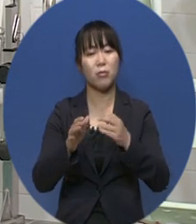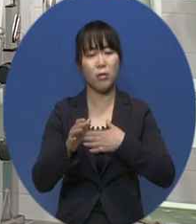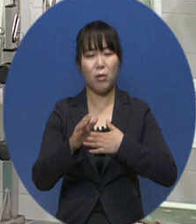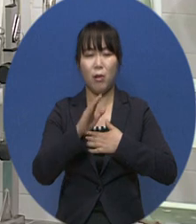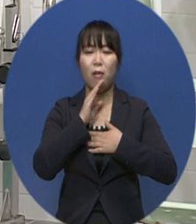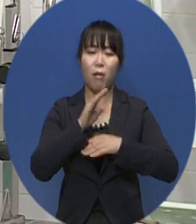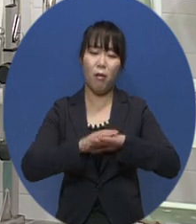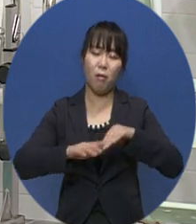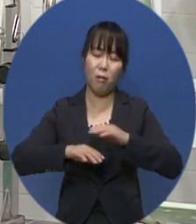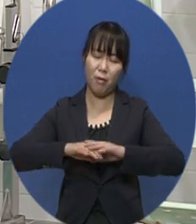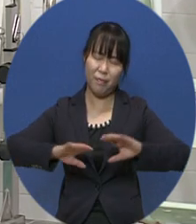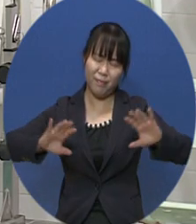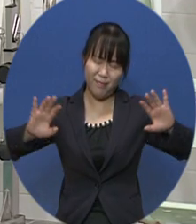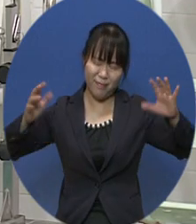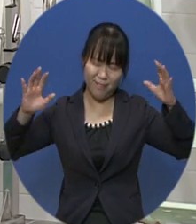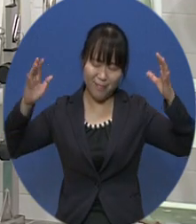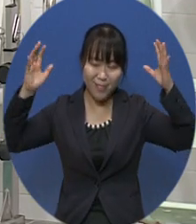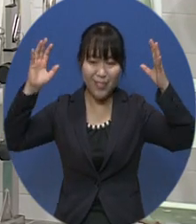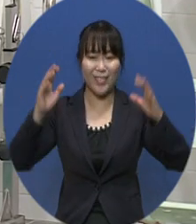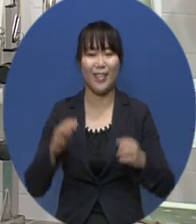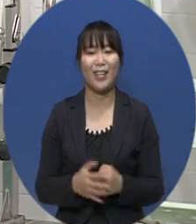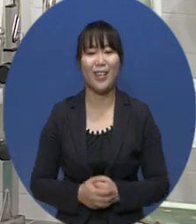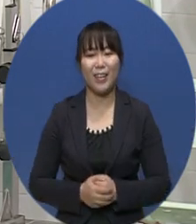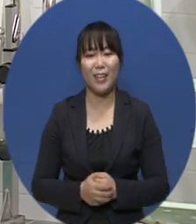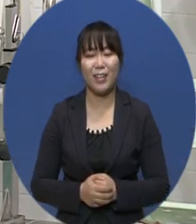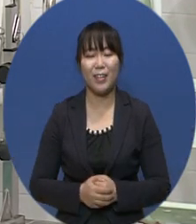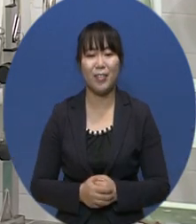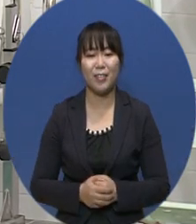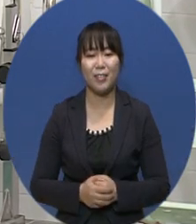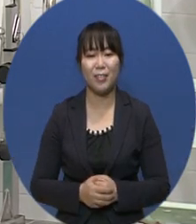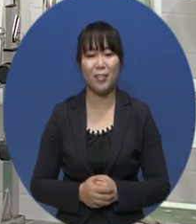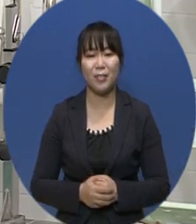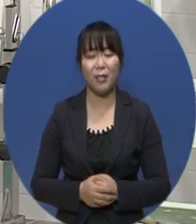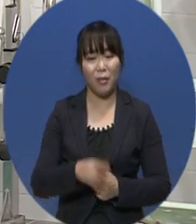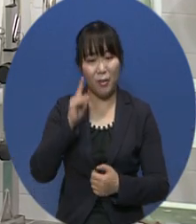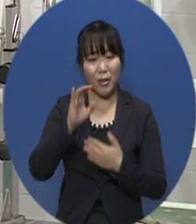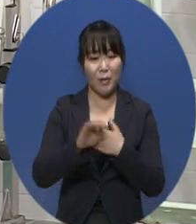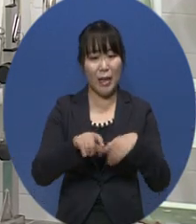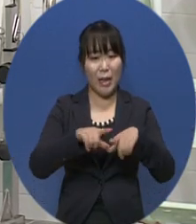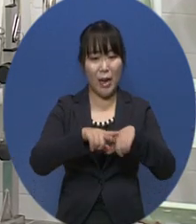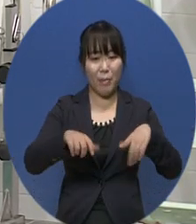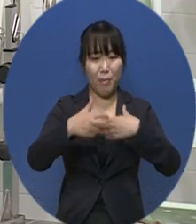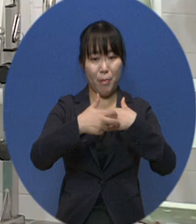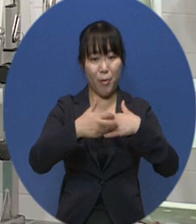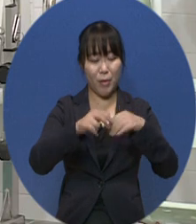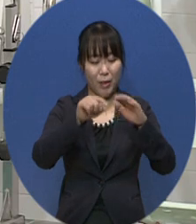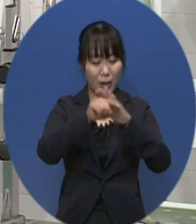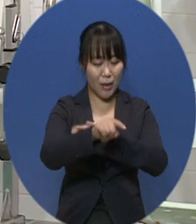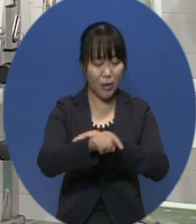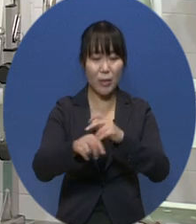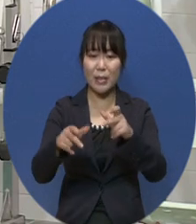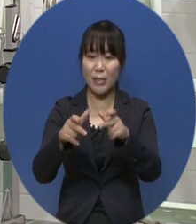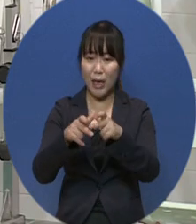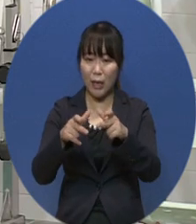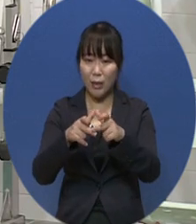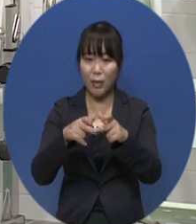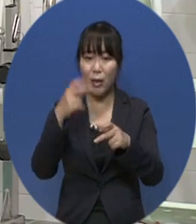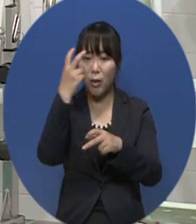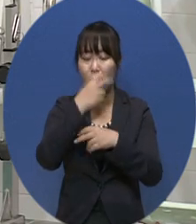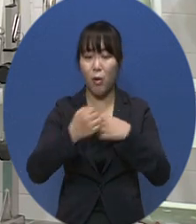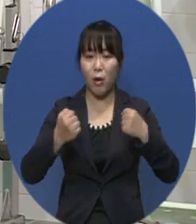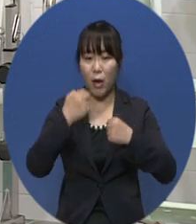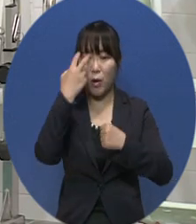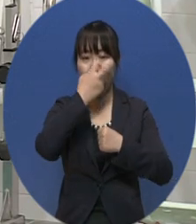저는 쌍수선 들고 내가 환영했습니다. 제가요. 네. 네. 왜냐하면 일반 병원에 가서 장애인분들이